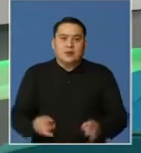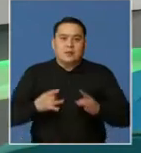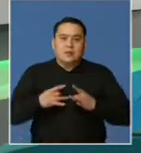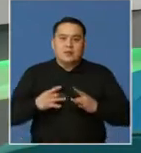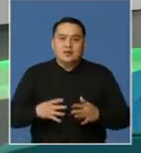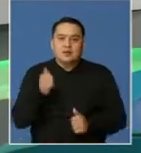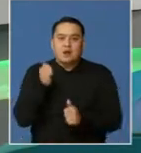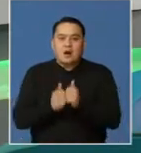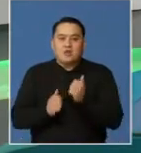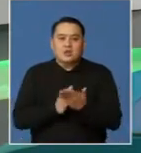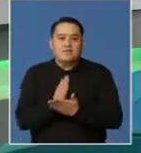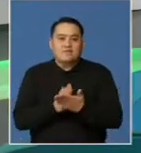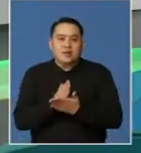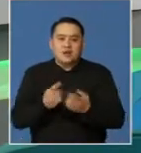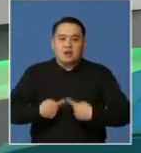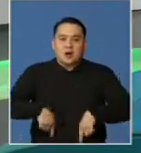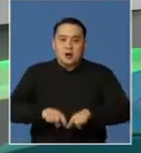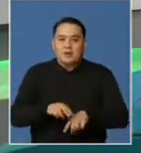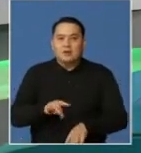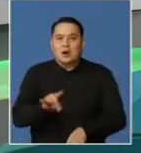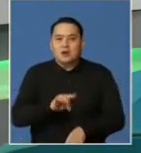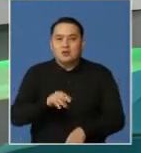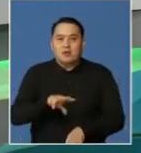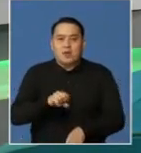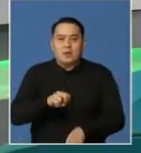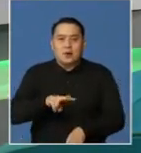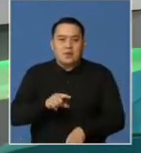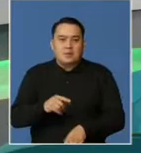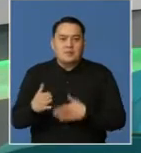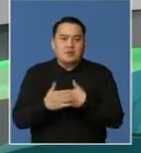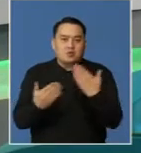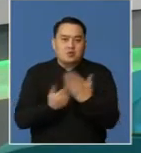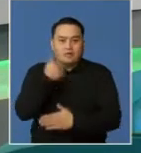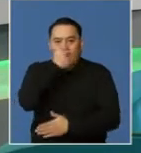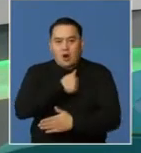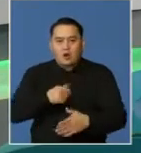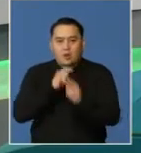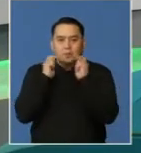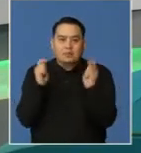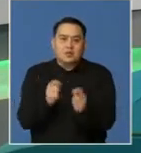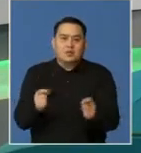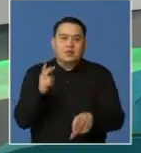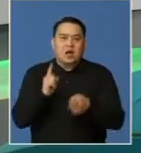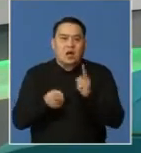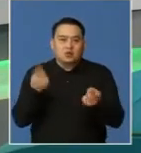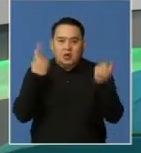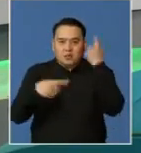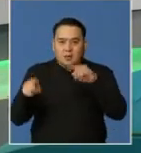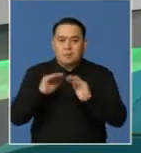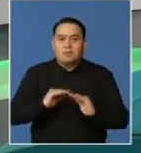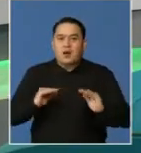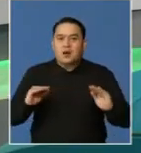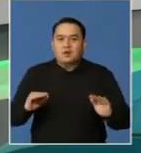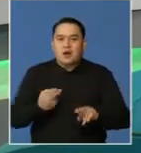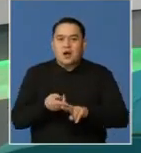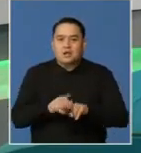Праздник для каждого. Ветеранская организация микрорайона «Самал» в преддверии Нового года подарила настоящую сказку